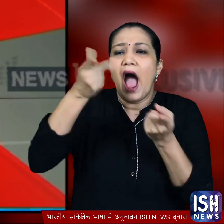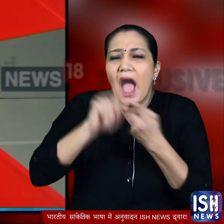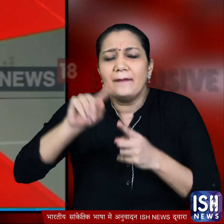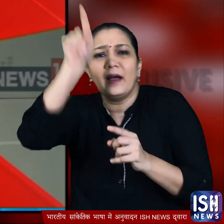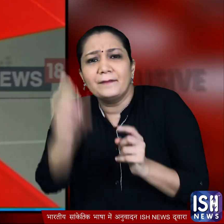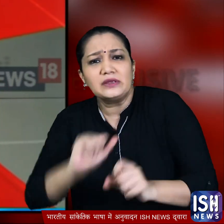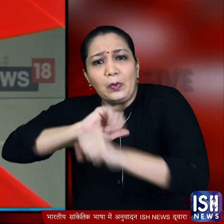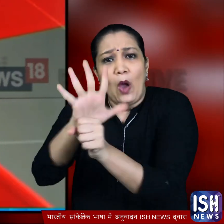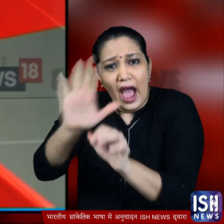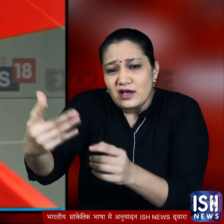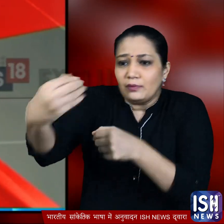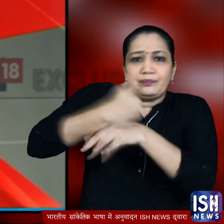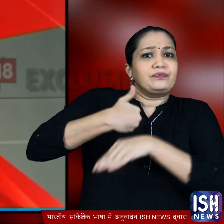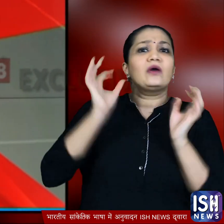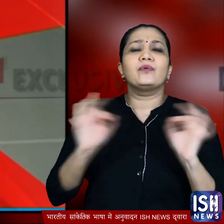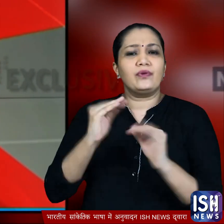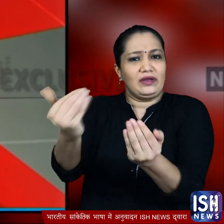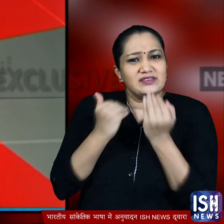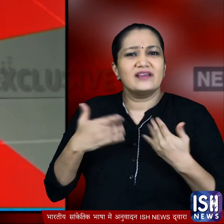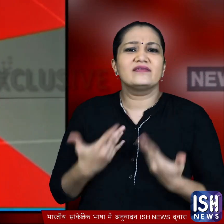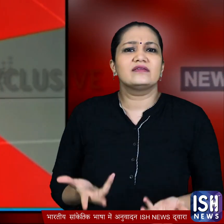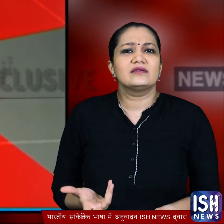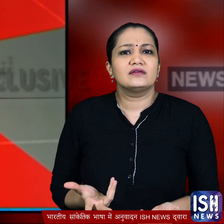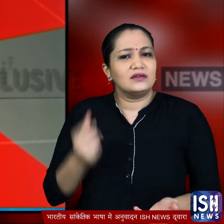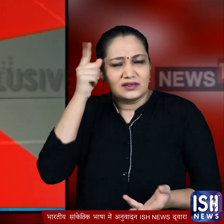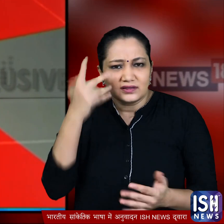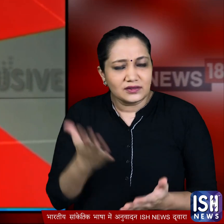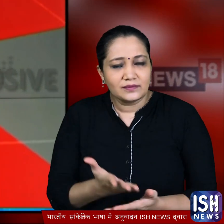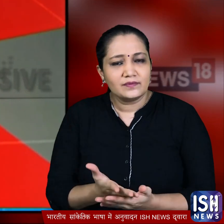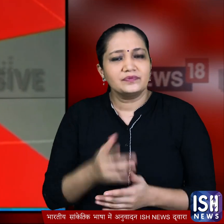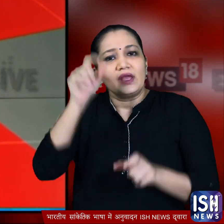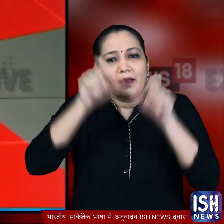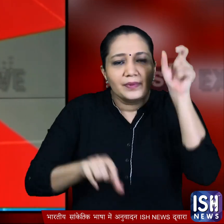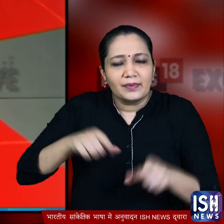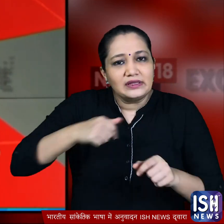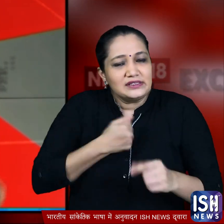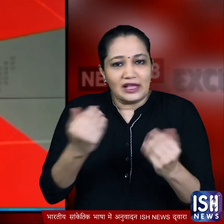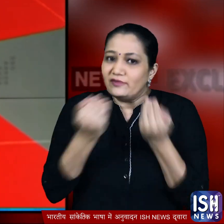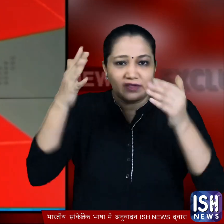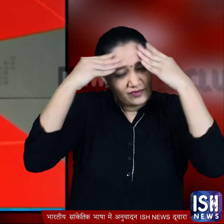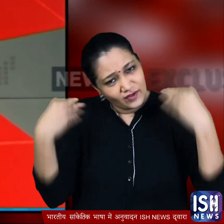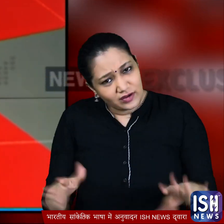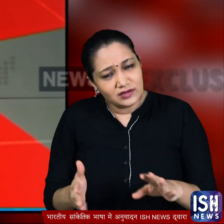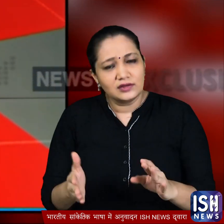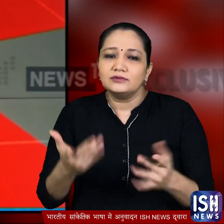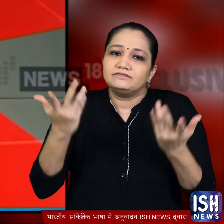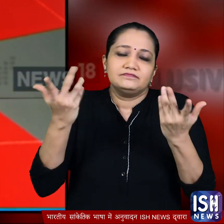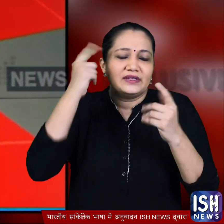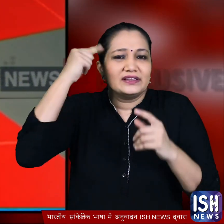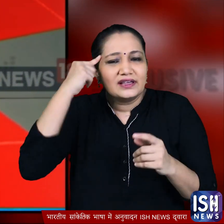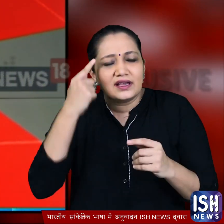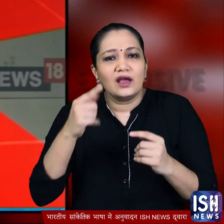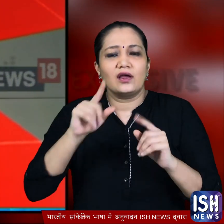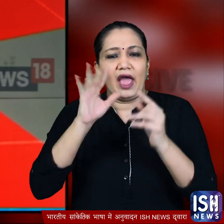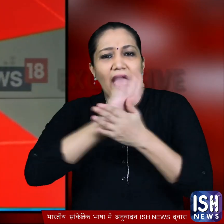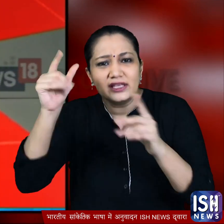आसपास मौजूद किसी बिना लक्षण वाले कोरोना मरीज से खुद को बचा सकें। लेकिन हम सब अगर खुद को बचाना ही भूल गए हैं तो फिर हमें ये क्यों याद